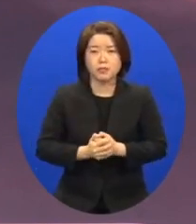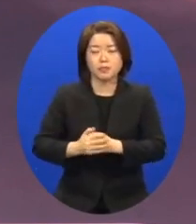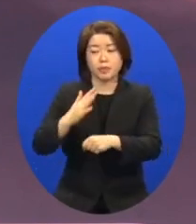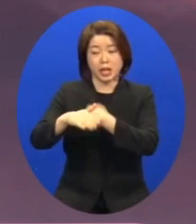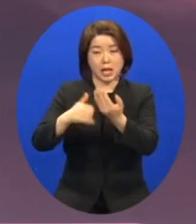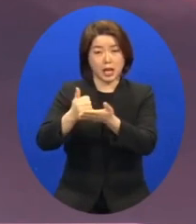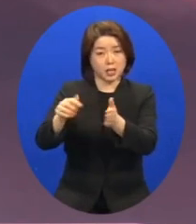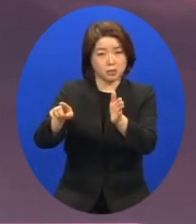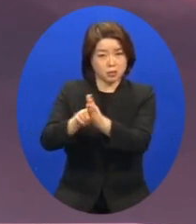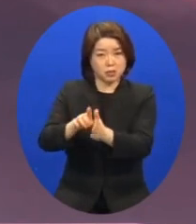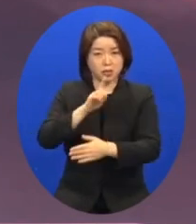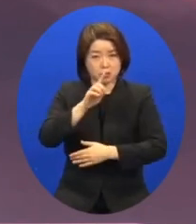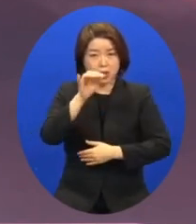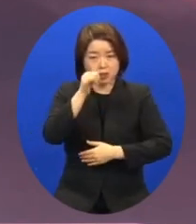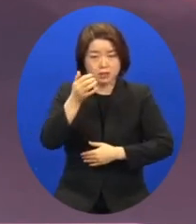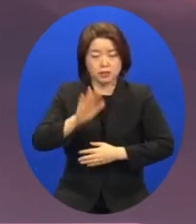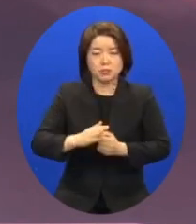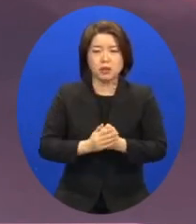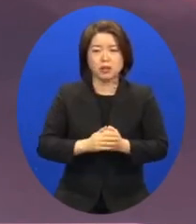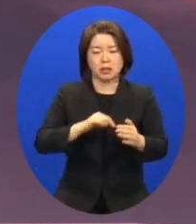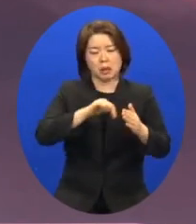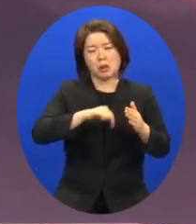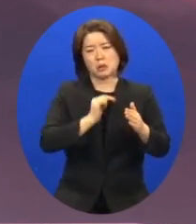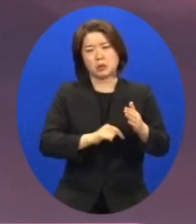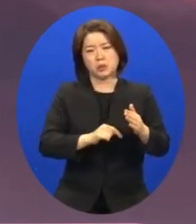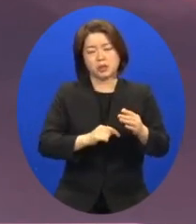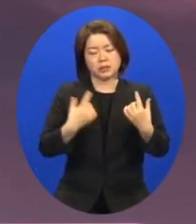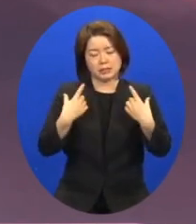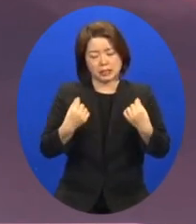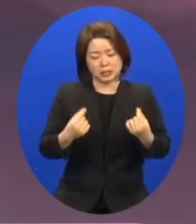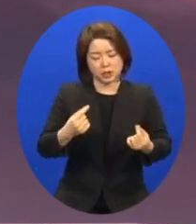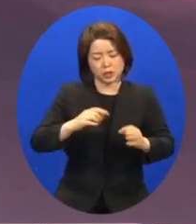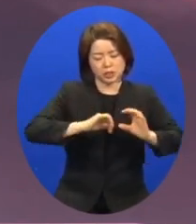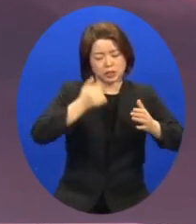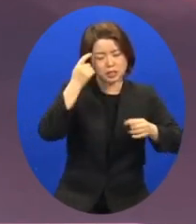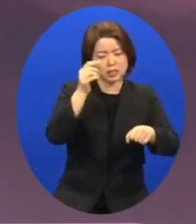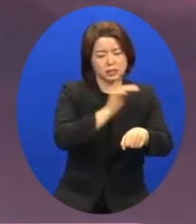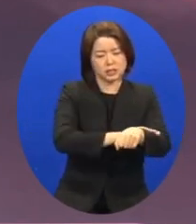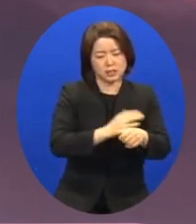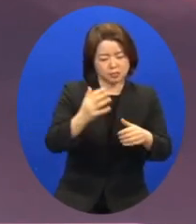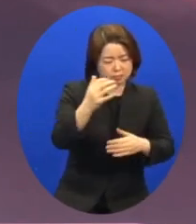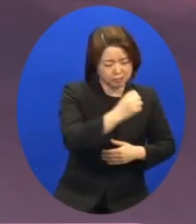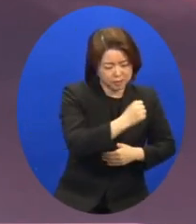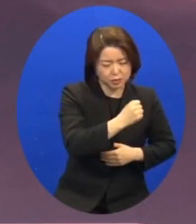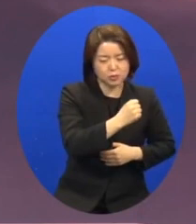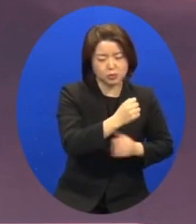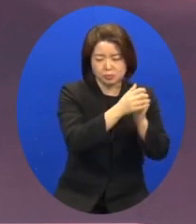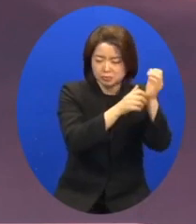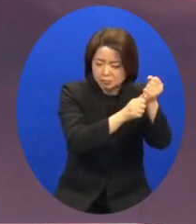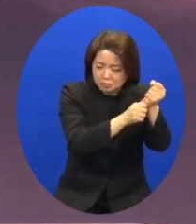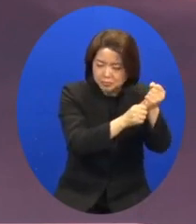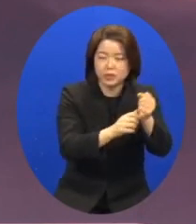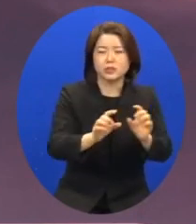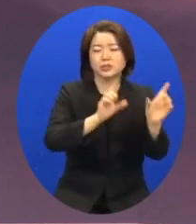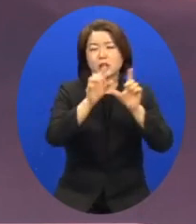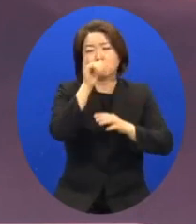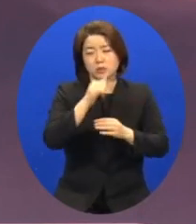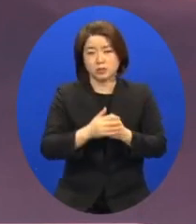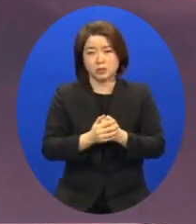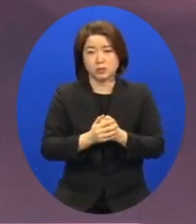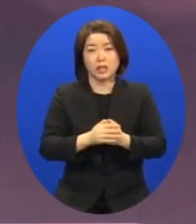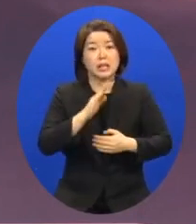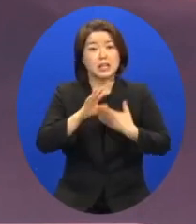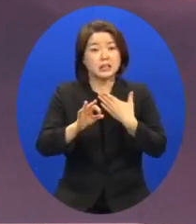믿는다고 하지면 실제로는 여전히 세상 지혜를 붙잡고 사는 거예요 세상은 기회를 붙잡고 살면